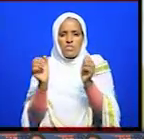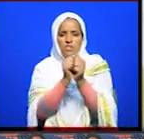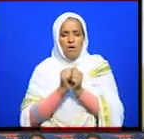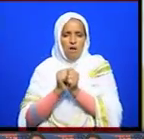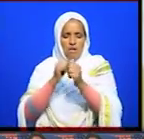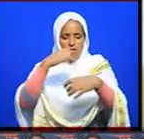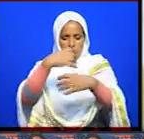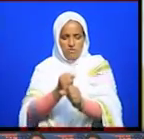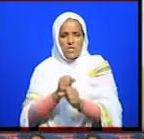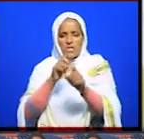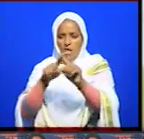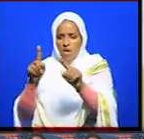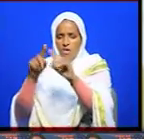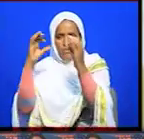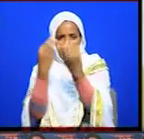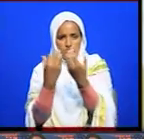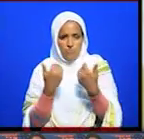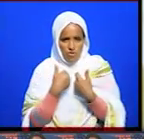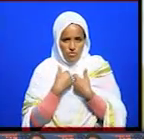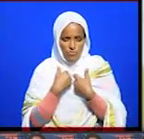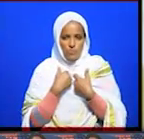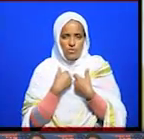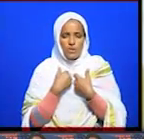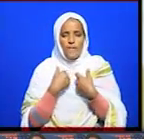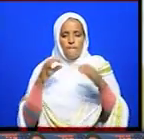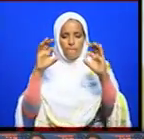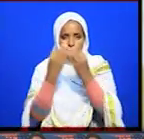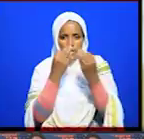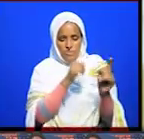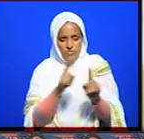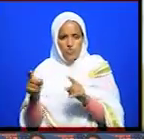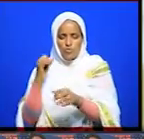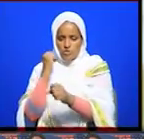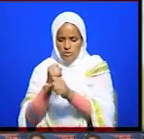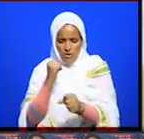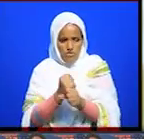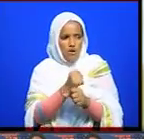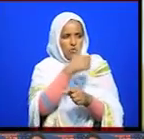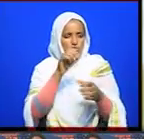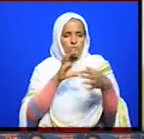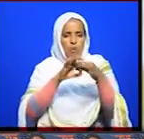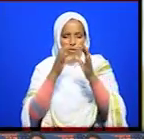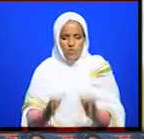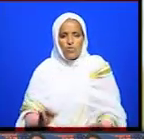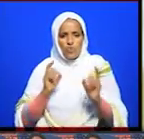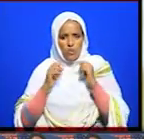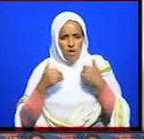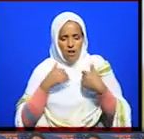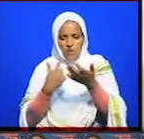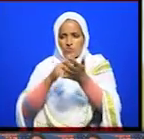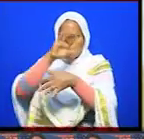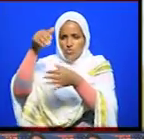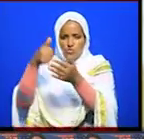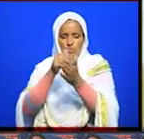ያሉትን ነገር ነገሩንና እንደው ጠቅላላ ብሎ እንግዲህ የተለያዩ ቤተሰቦች አሉ። ቤተሰብ ደግሞ ስራ